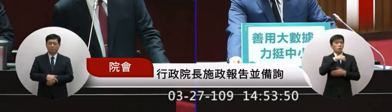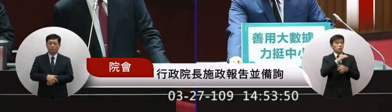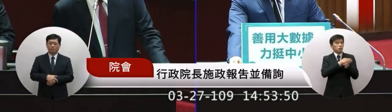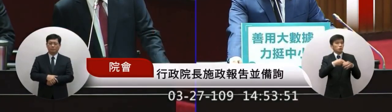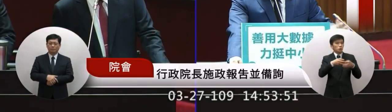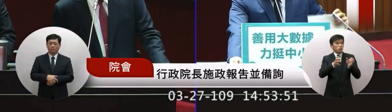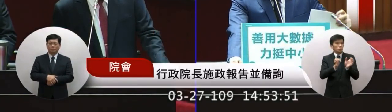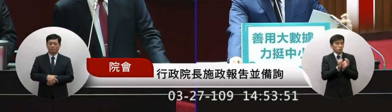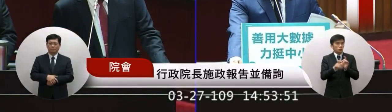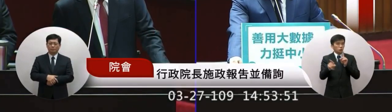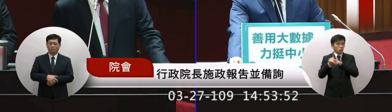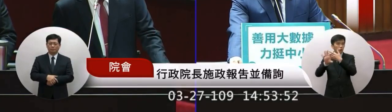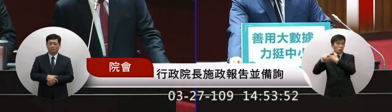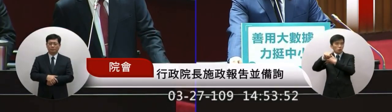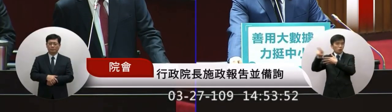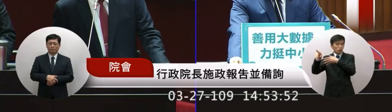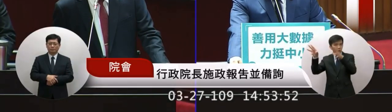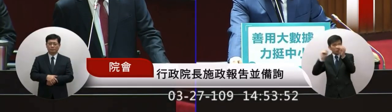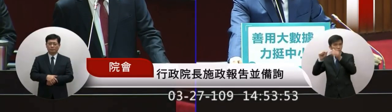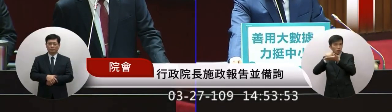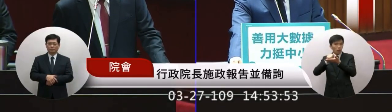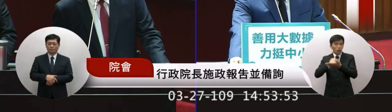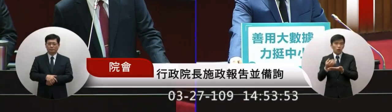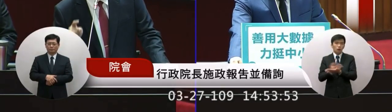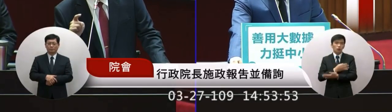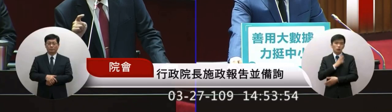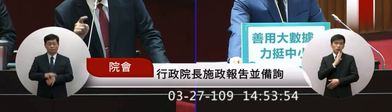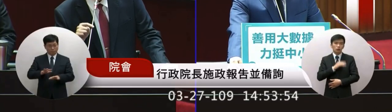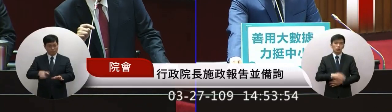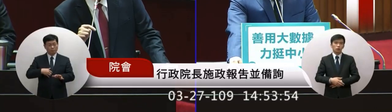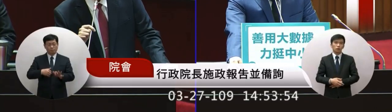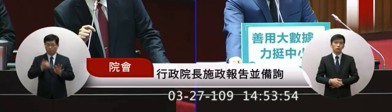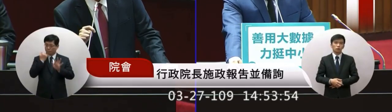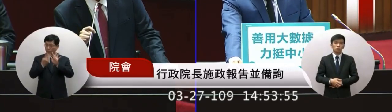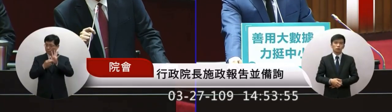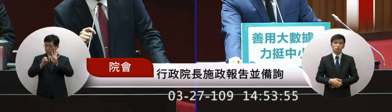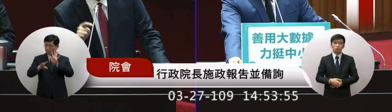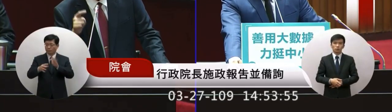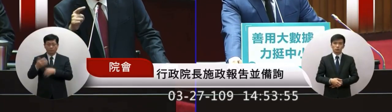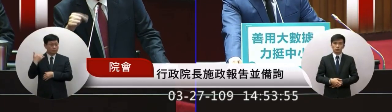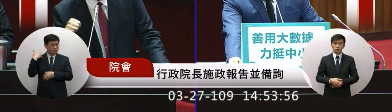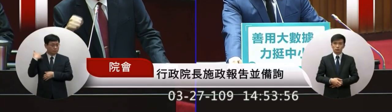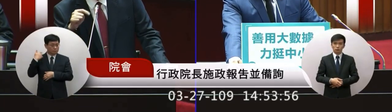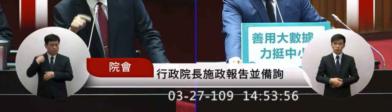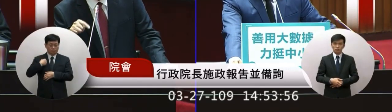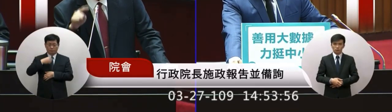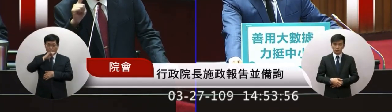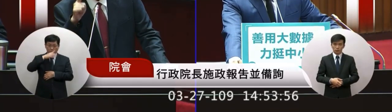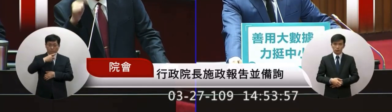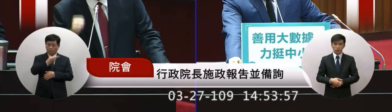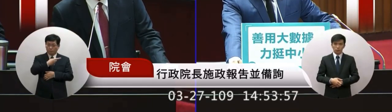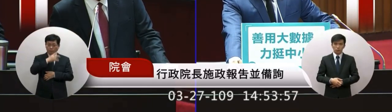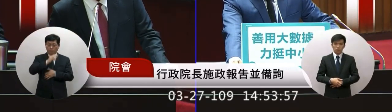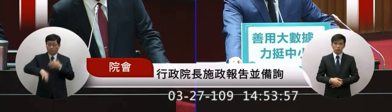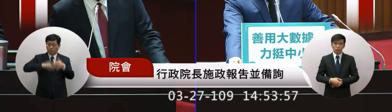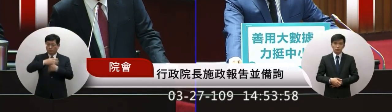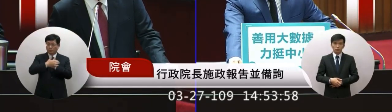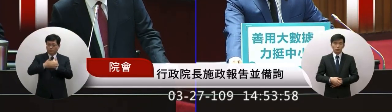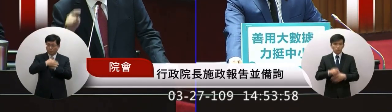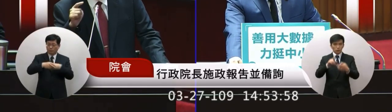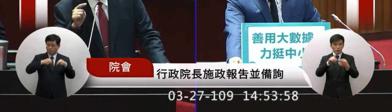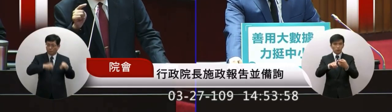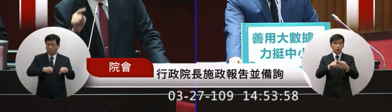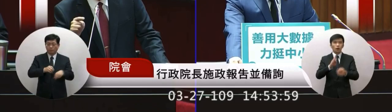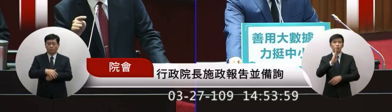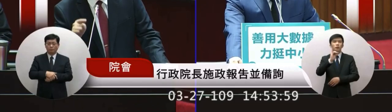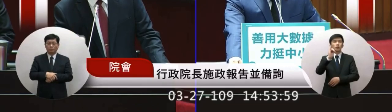个相关的资讯掌握不足？ 这我会甲委员报告，前回阮甲越南签投资保障协议。 我在 BIA